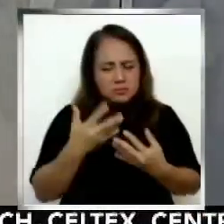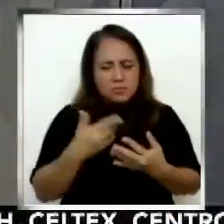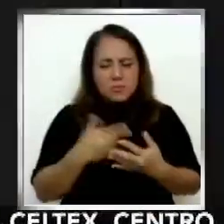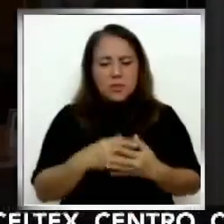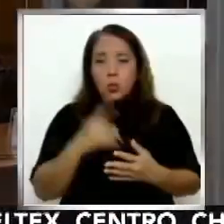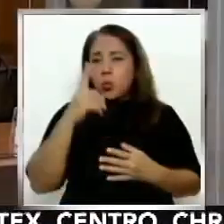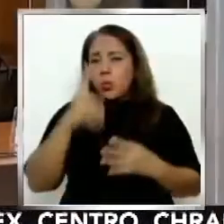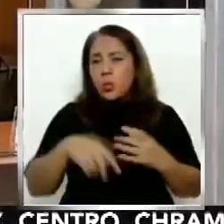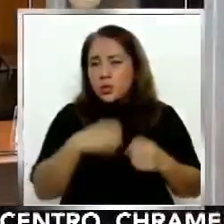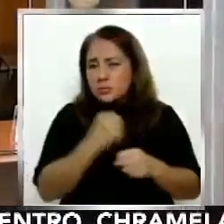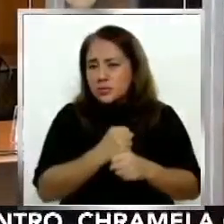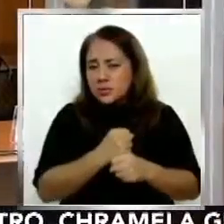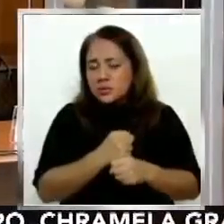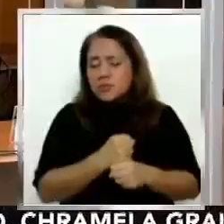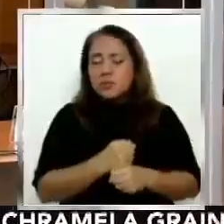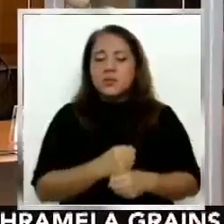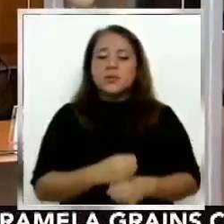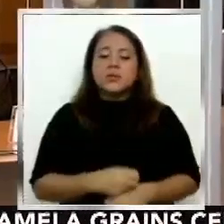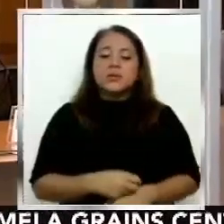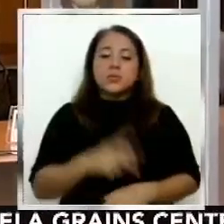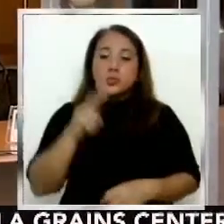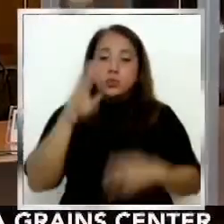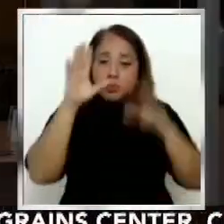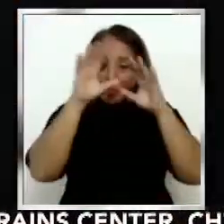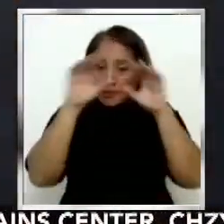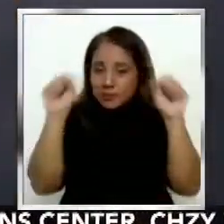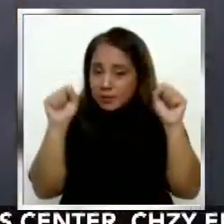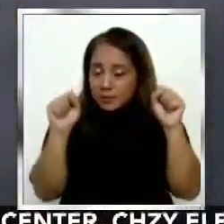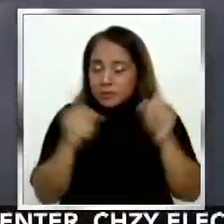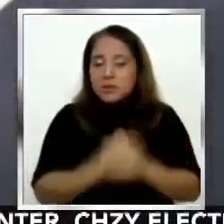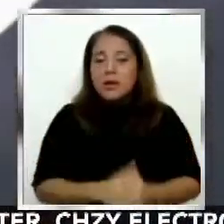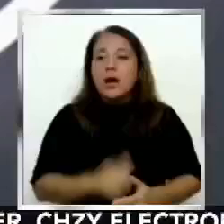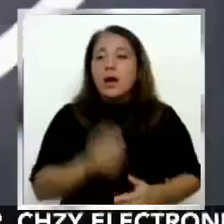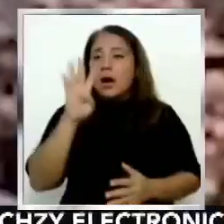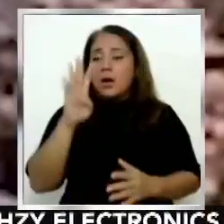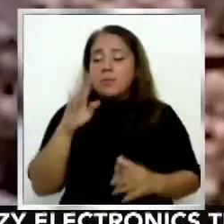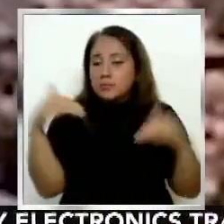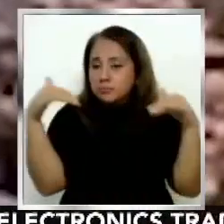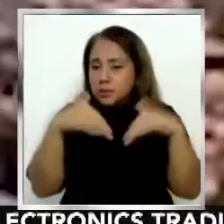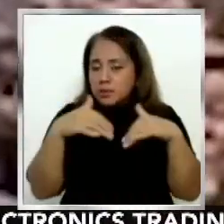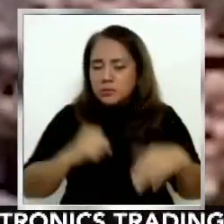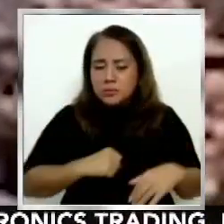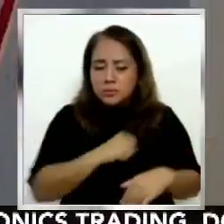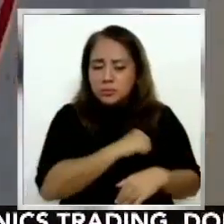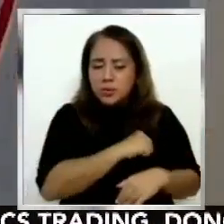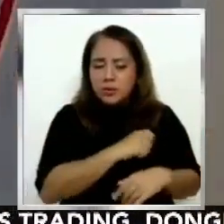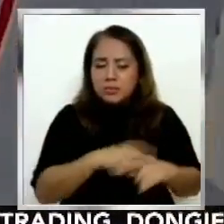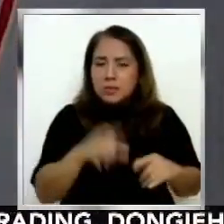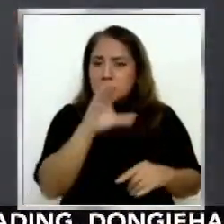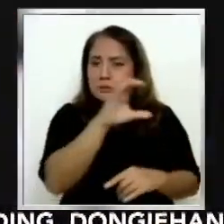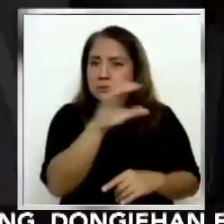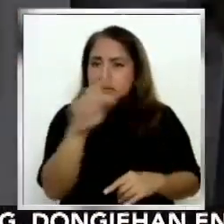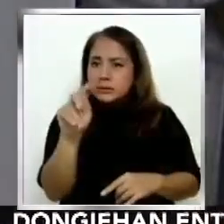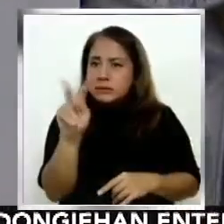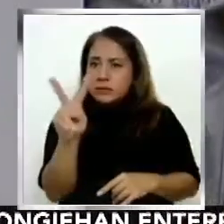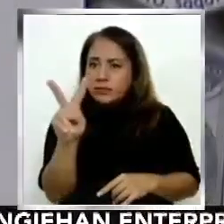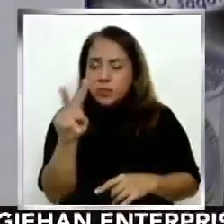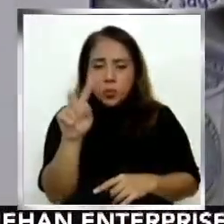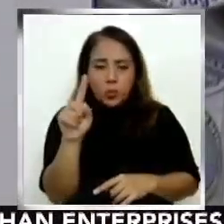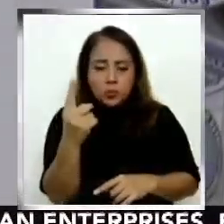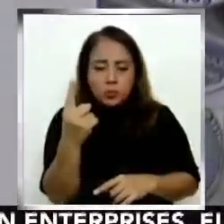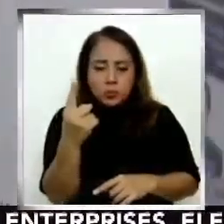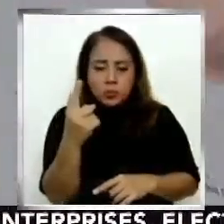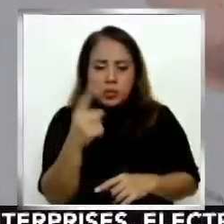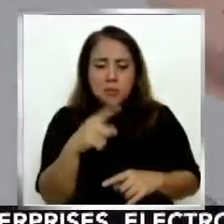2 pangulo at 4 na pagdinig sa Senado. Pero tanging mga CCTV ang bakas ng ilan sa nawawala. At kahit